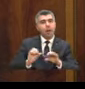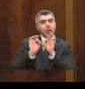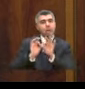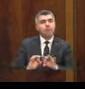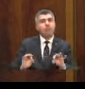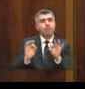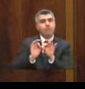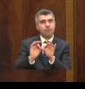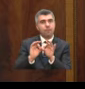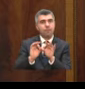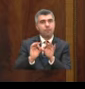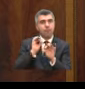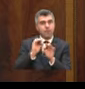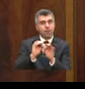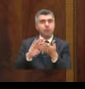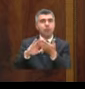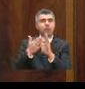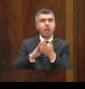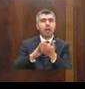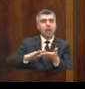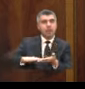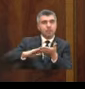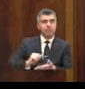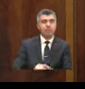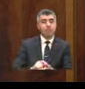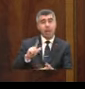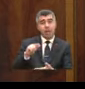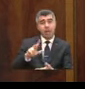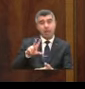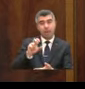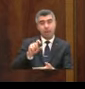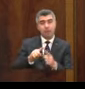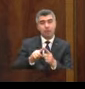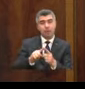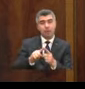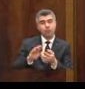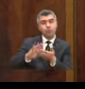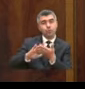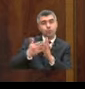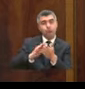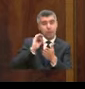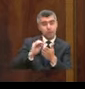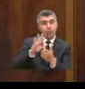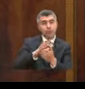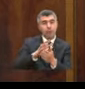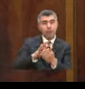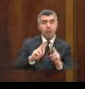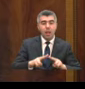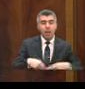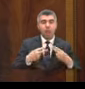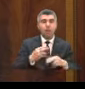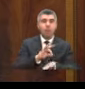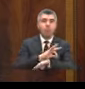مؤسسه اجتماعيه، وكنا تنعرفوا بلي هاد المؤسسات عندها واحد الدور مهم في حياه الموظفين. هاد